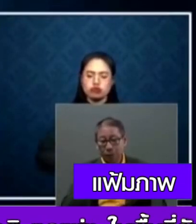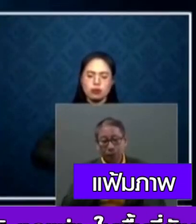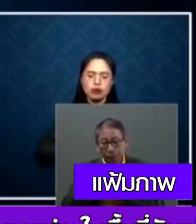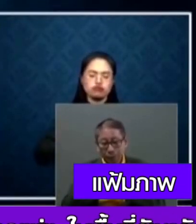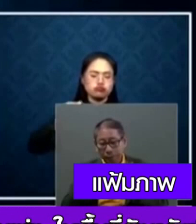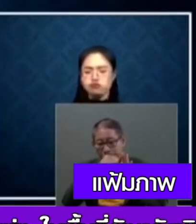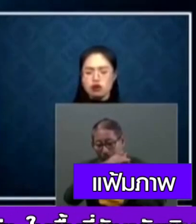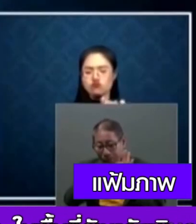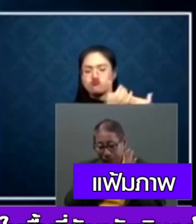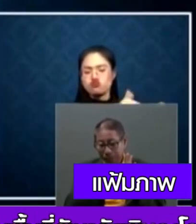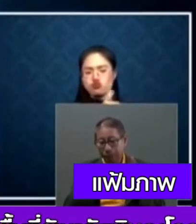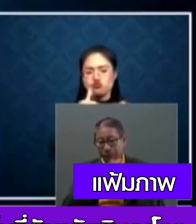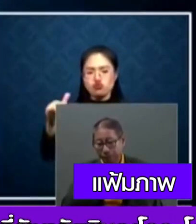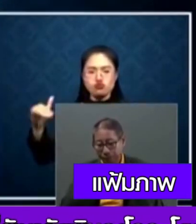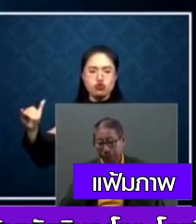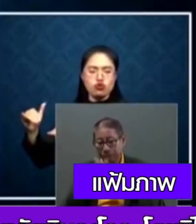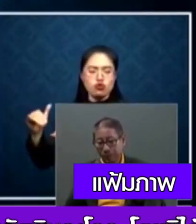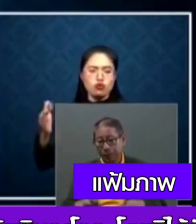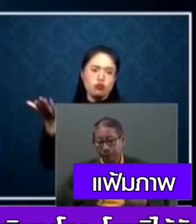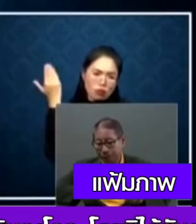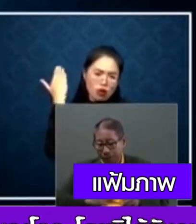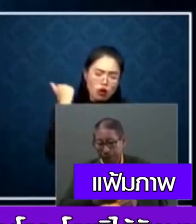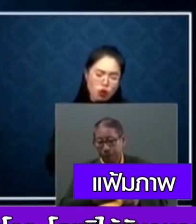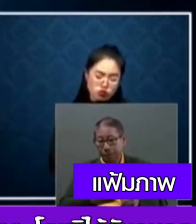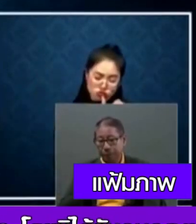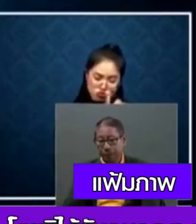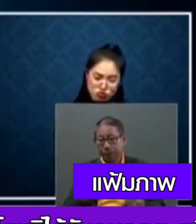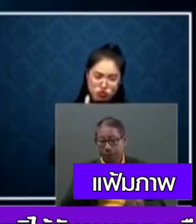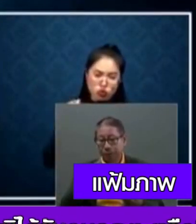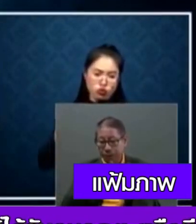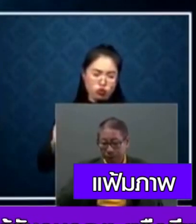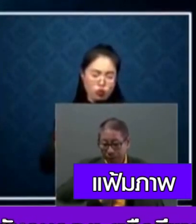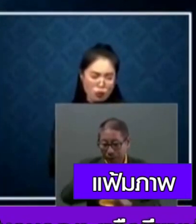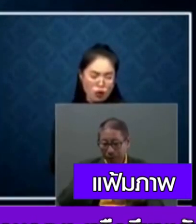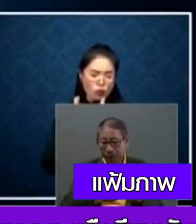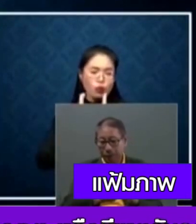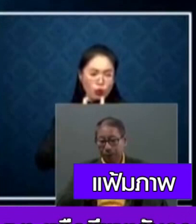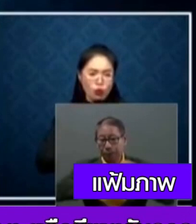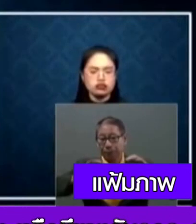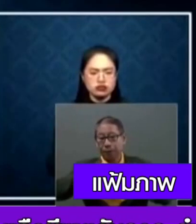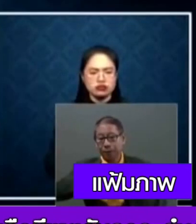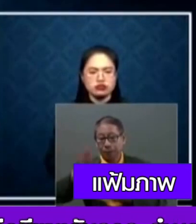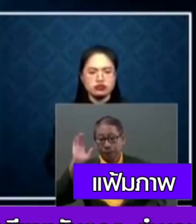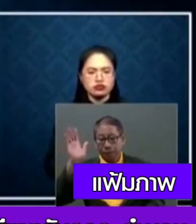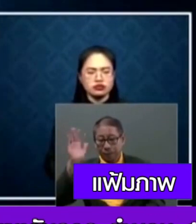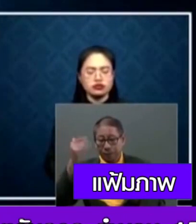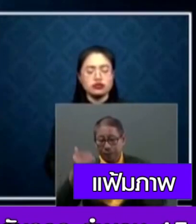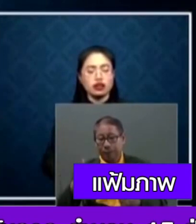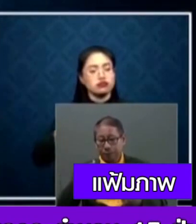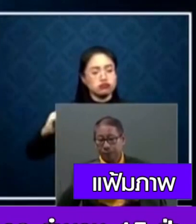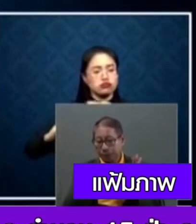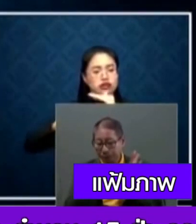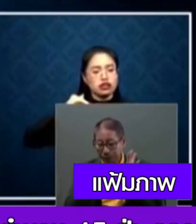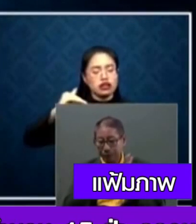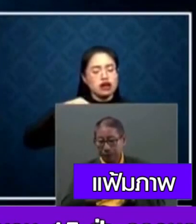ประเทศแล้วก็มาตรการคุ้มครองความปลอดภัยให้กับนักท่องเที่ยวนะครับปัญหาการแก้รัฐธรรมนูญครับเช่นความชัด